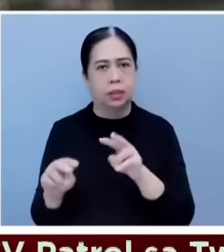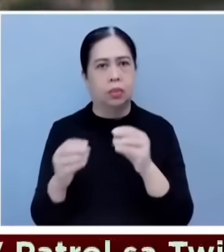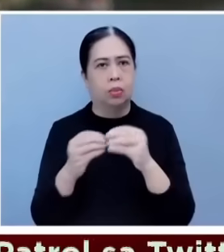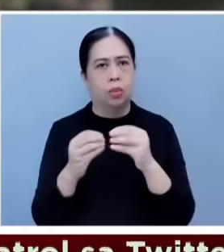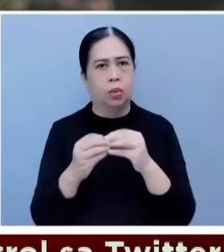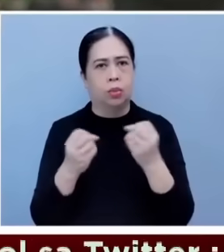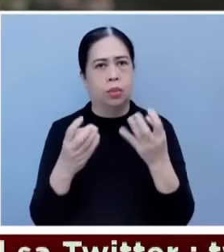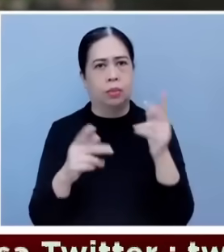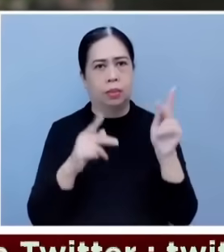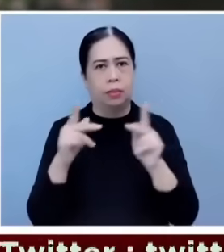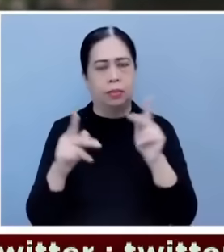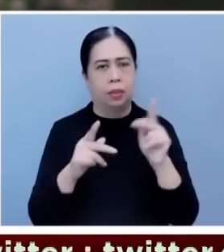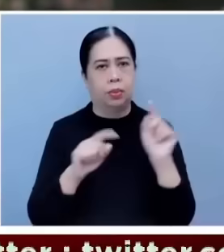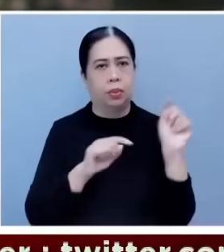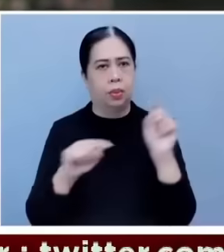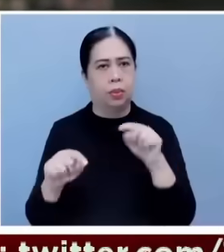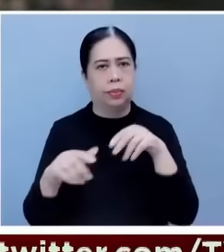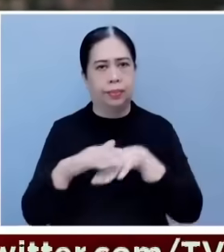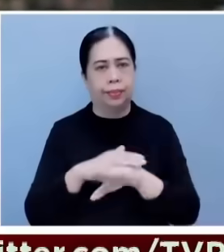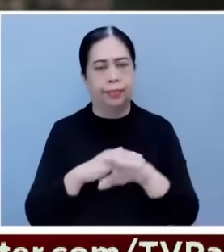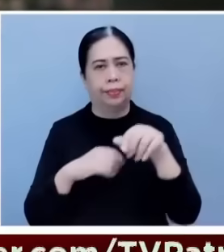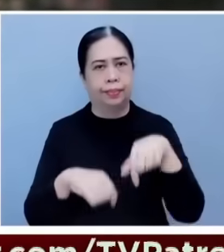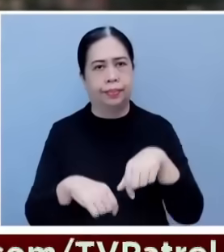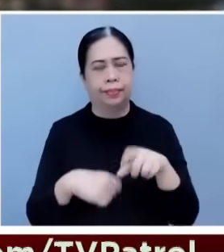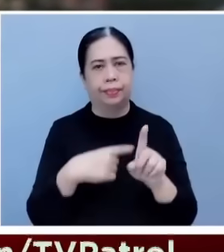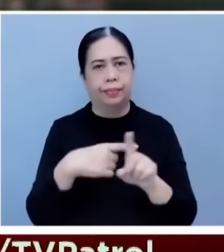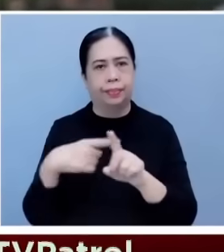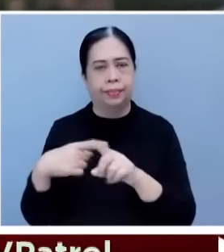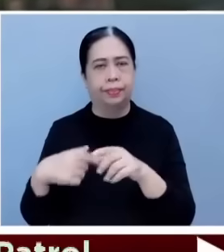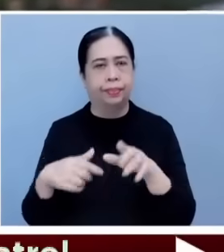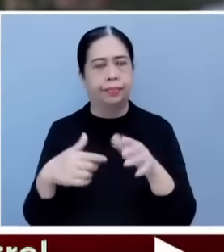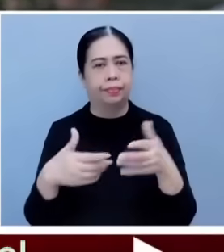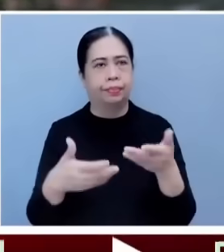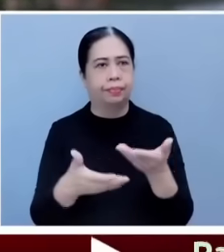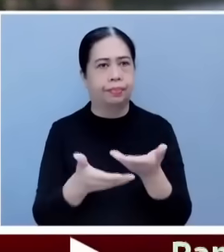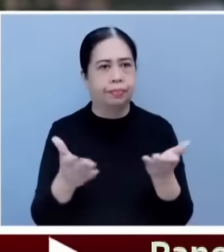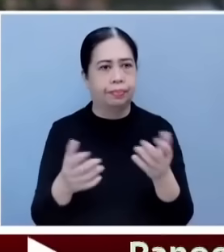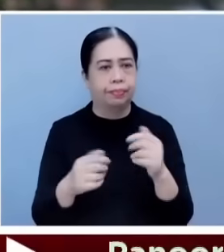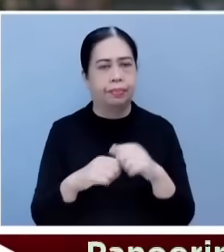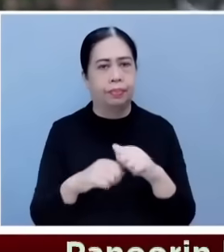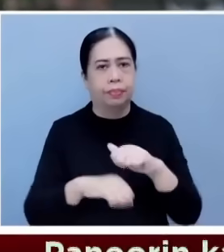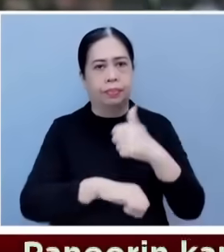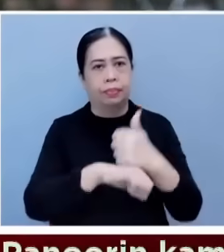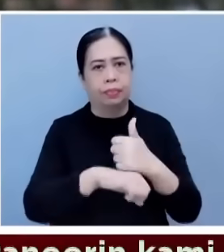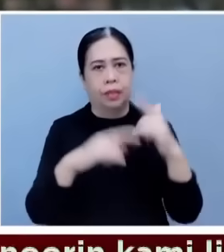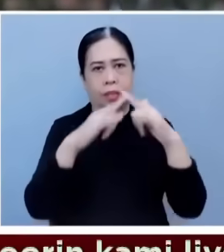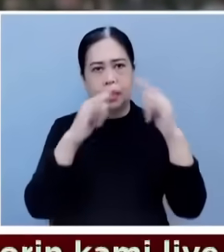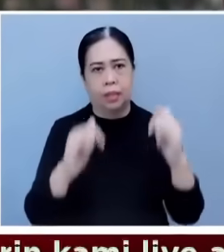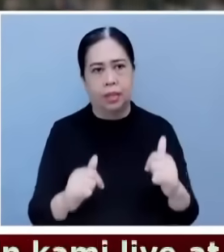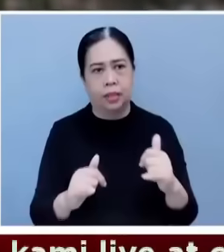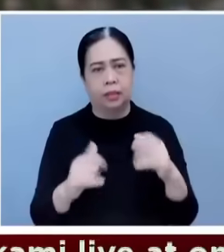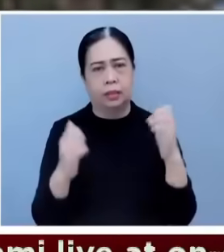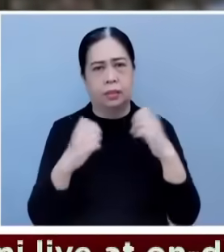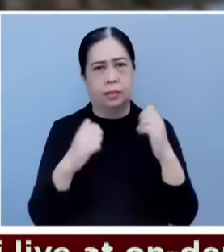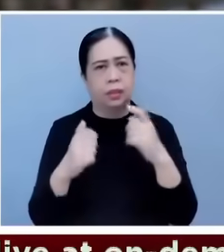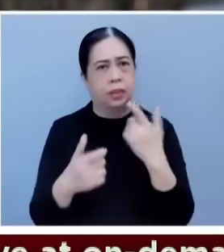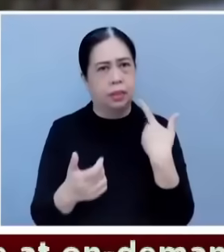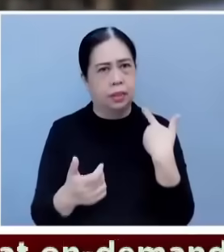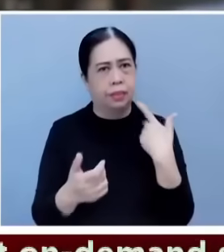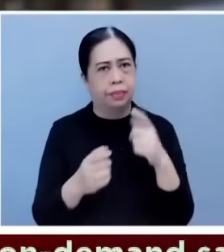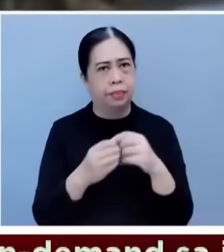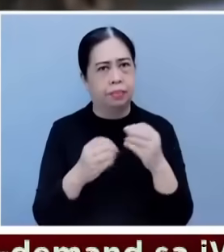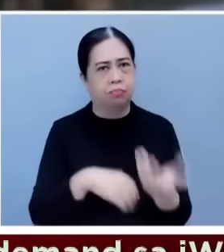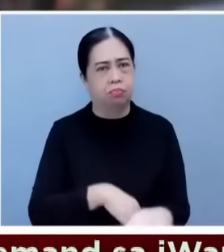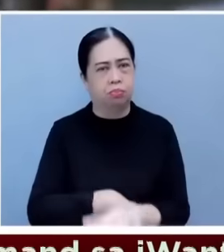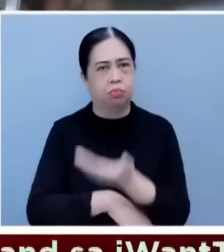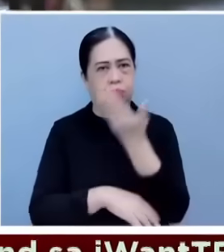tao na yung pumapasok sa loob ng parke. At yung iba rito ay nagtayo na ng tent at inaasahan natin na pamorningan na